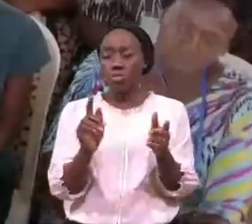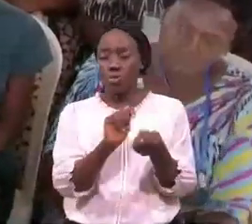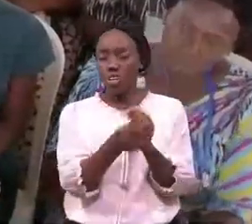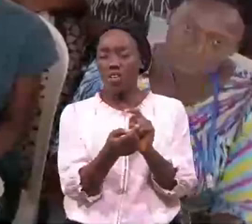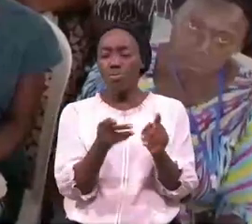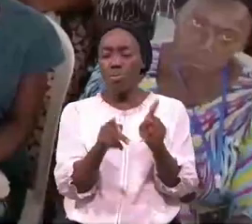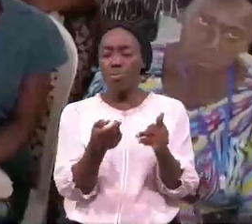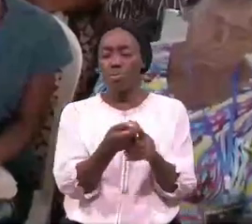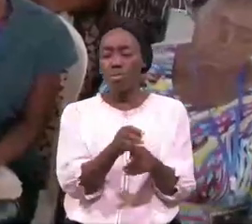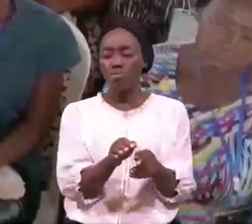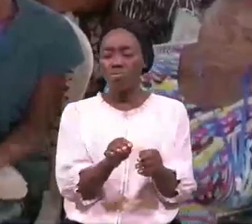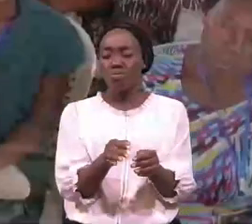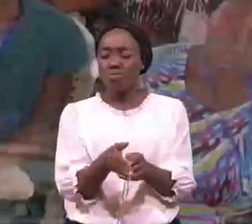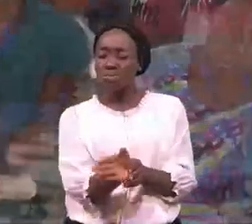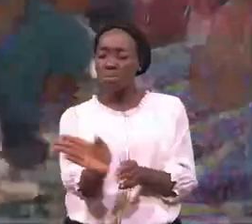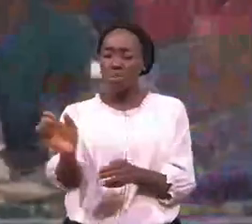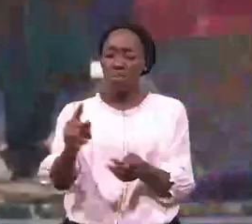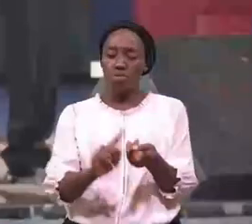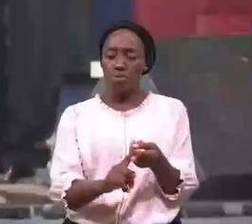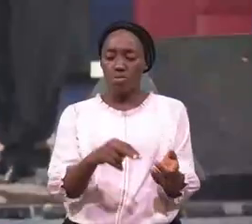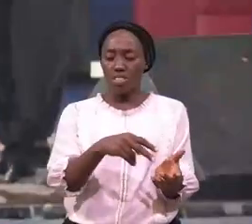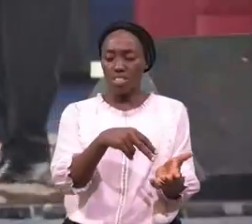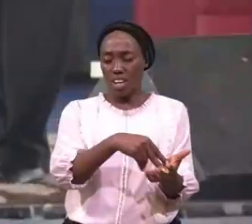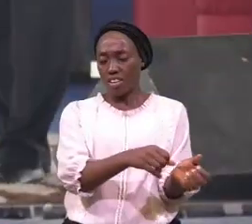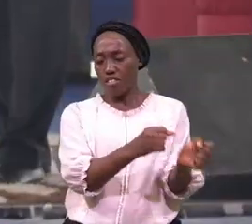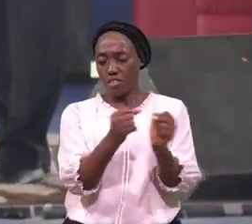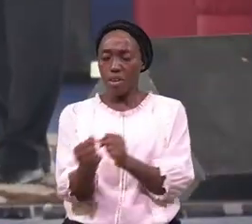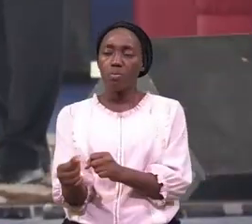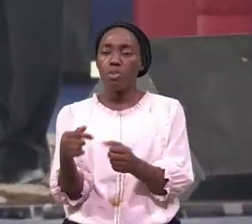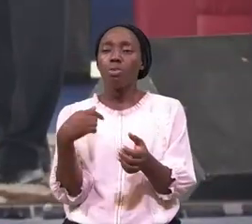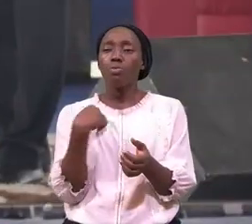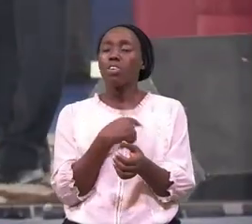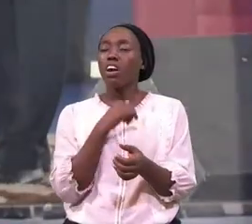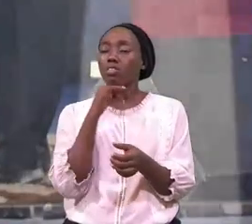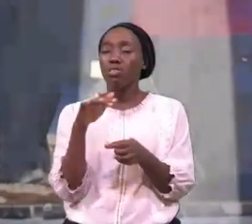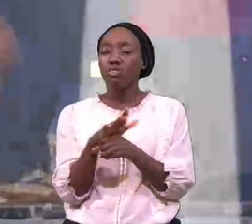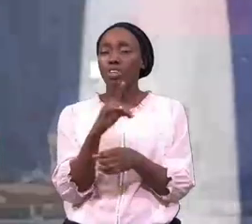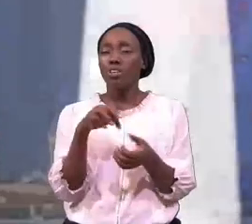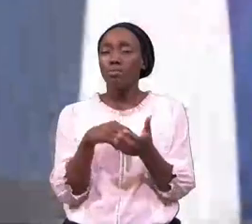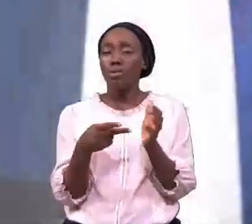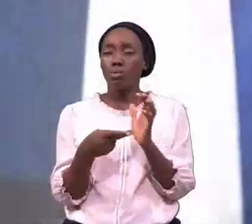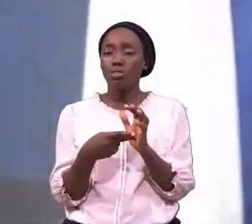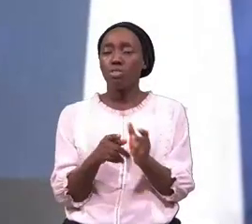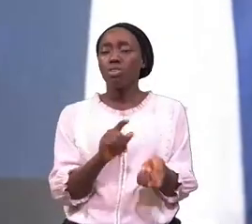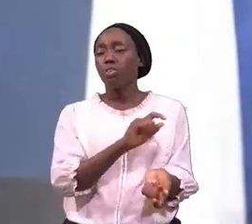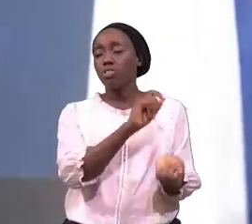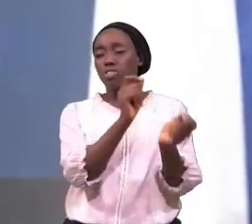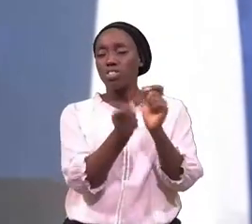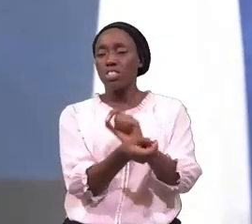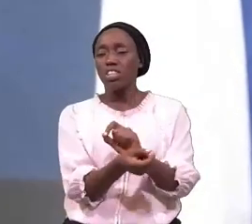Si nous ne détournons pas les gens de leur état de vacillation pour qu'ils soient fermes dans le Seigneur, nous ne faisons pas ce pourquoi le Seigneur nous a